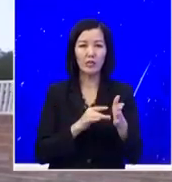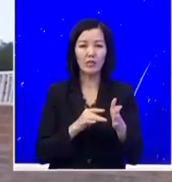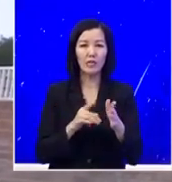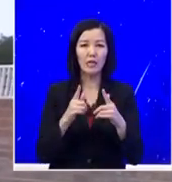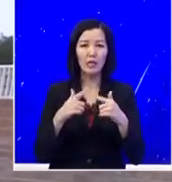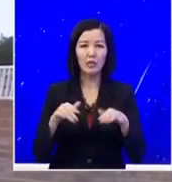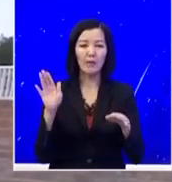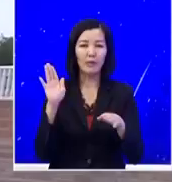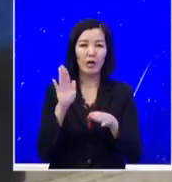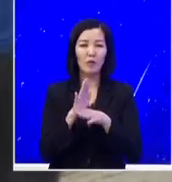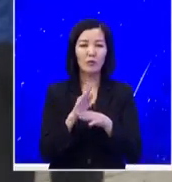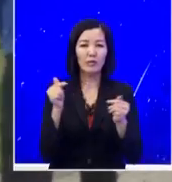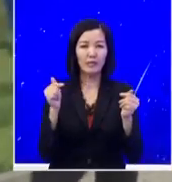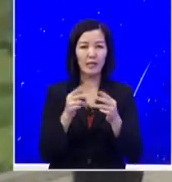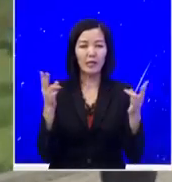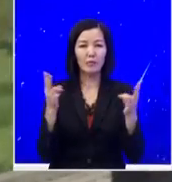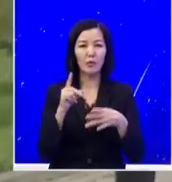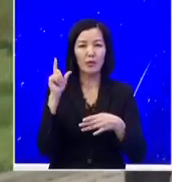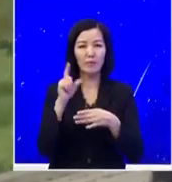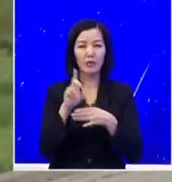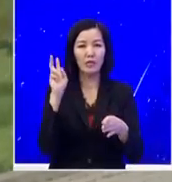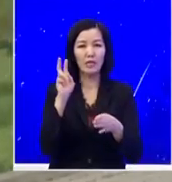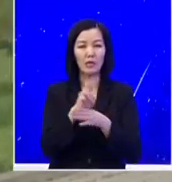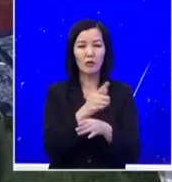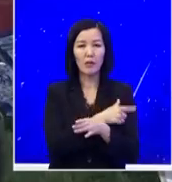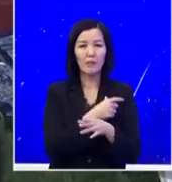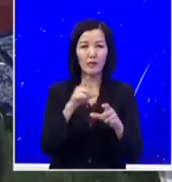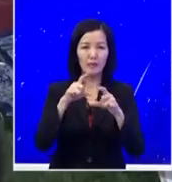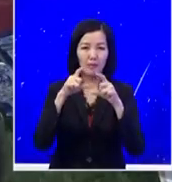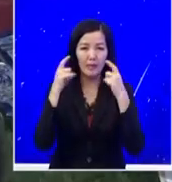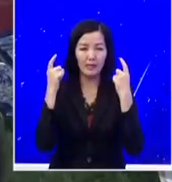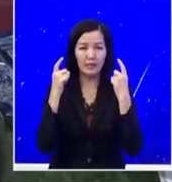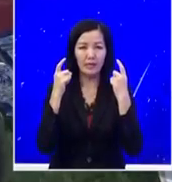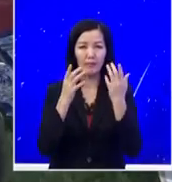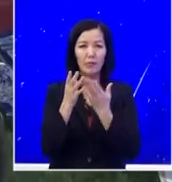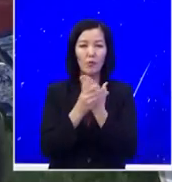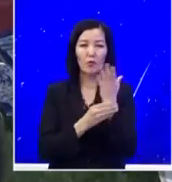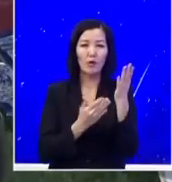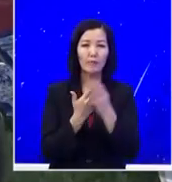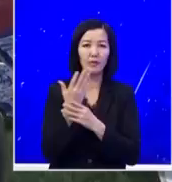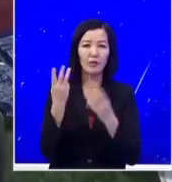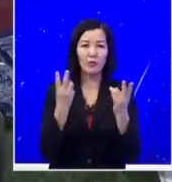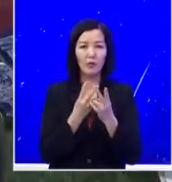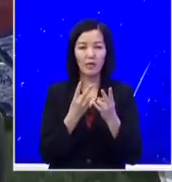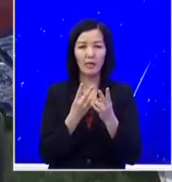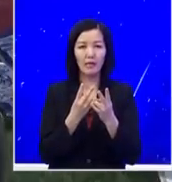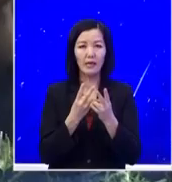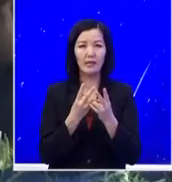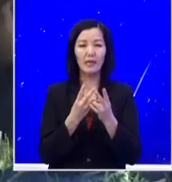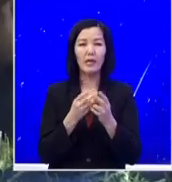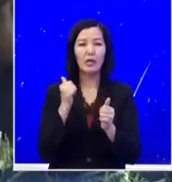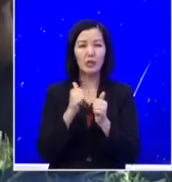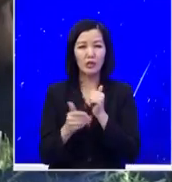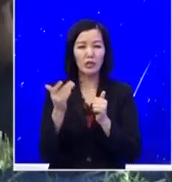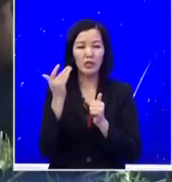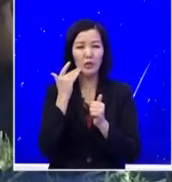штабтың қаулысына сәйкес болмақ. Мешітке келушілер медициналық маска тігіп, қолғап киюі керек. Антисептик құралын жиі қолданып,